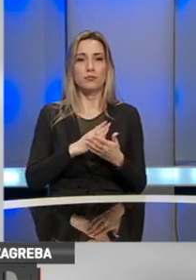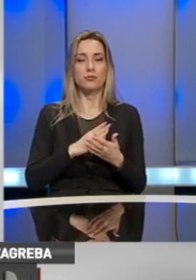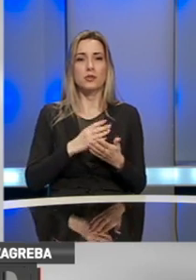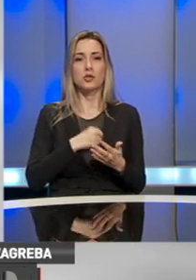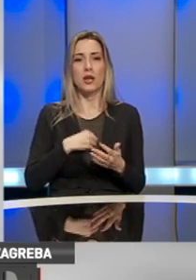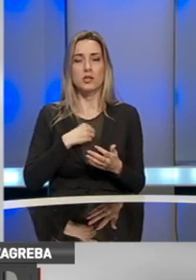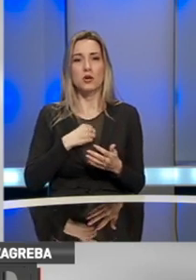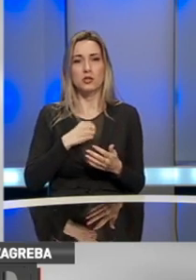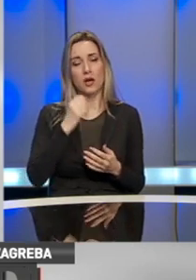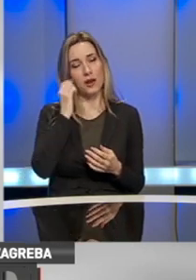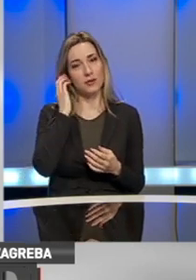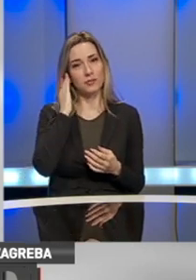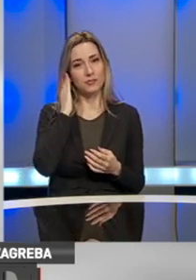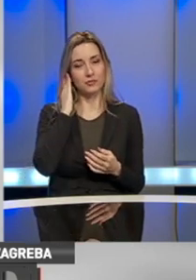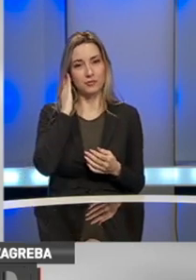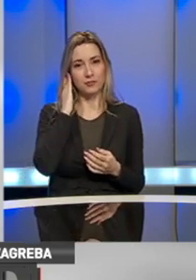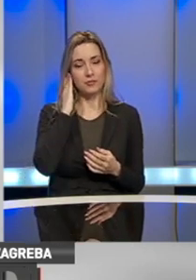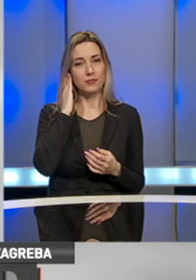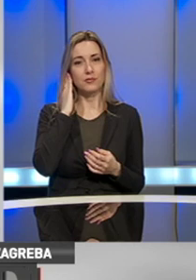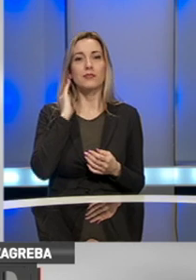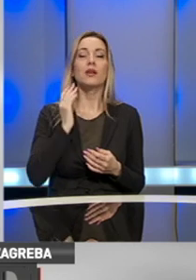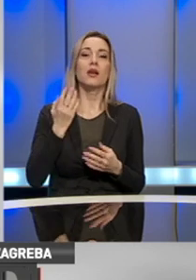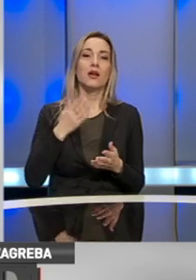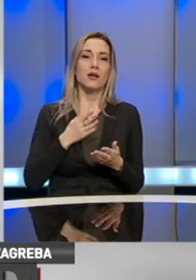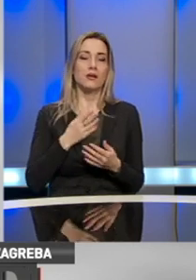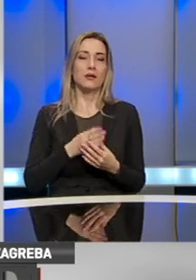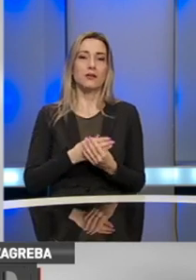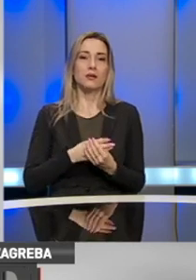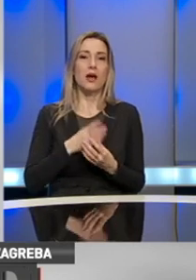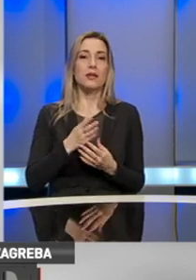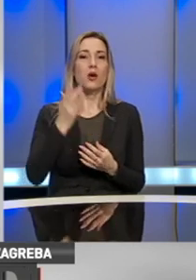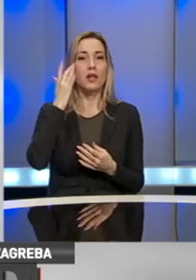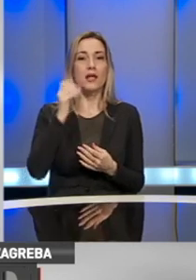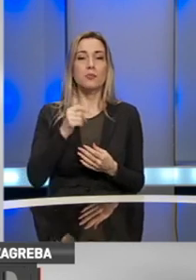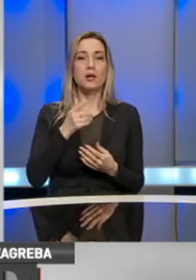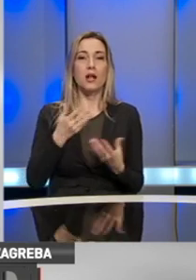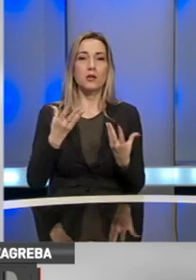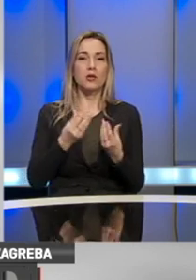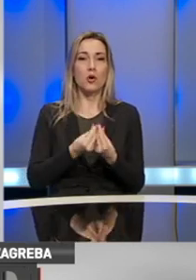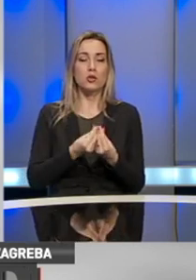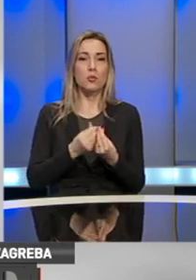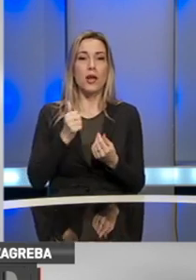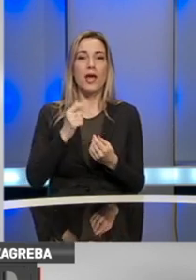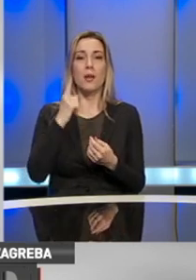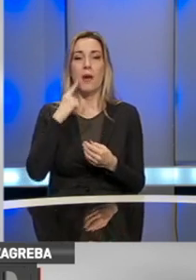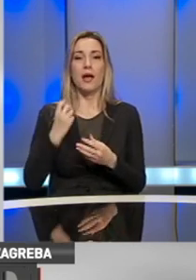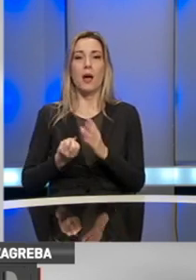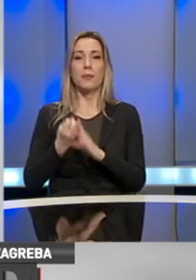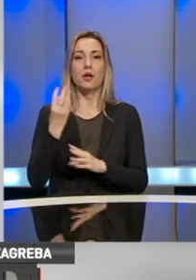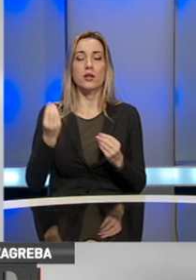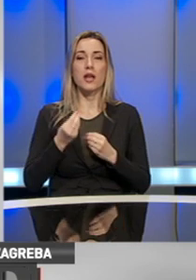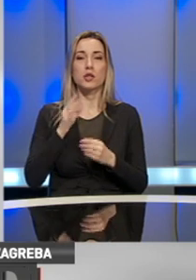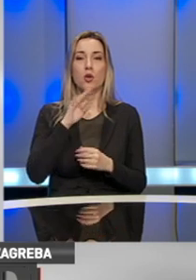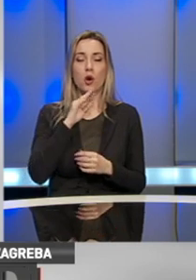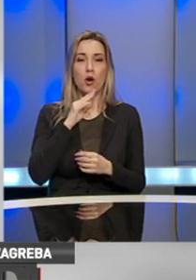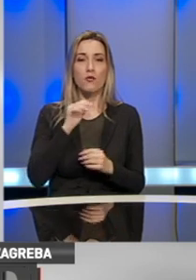razočaran. Tako da, jednostavno ne znamo od kud se to skupilo. Da li majka priroda nešto govori? Danas smo gledali jedan